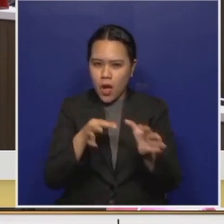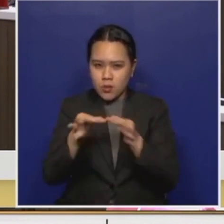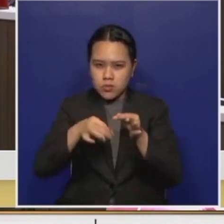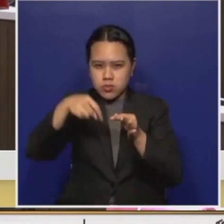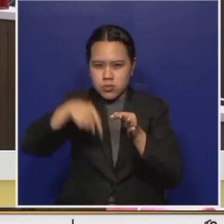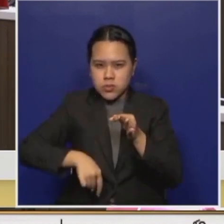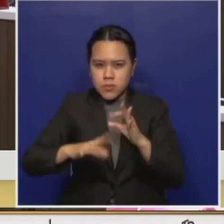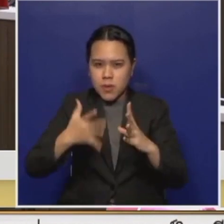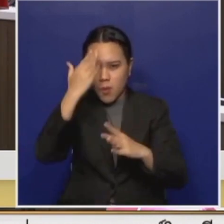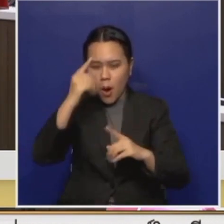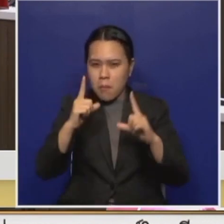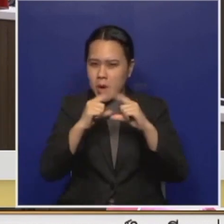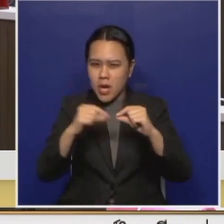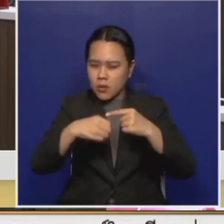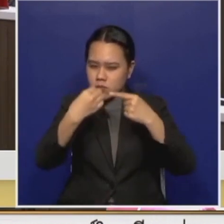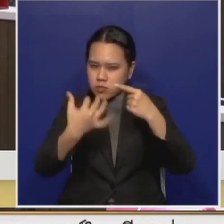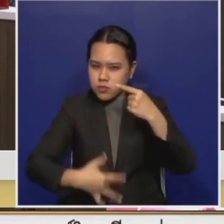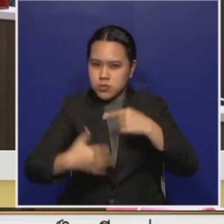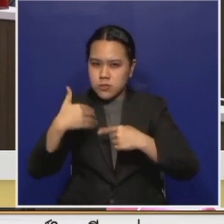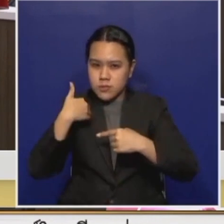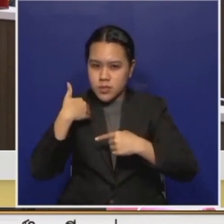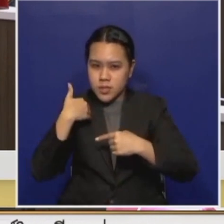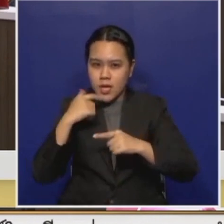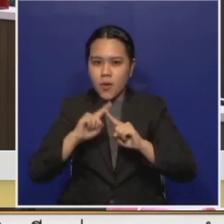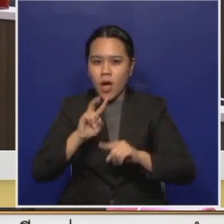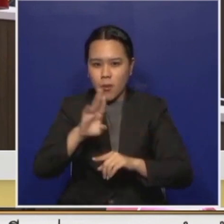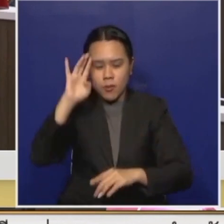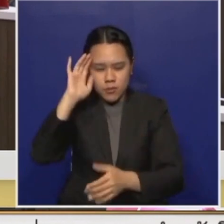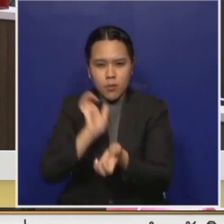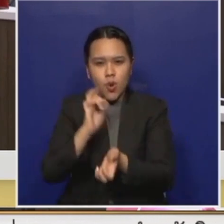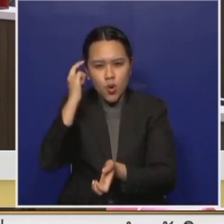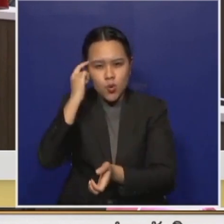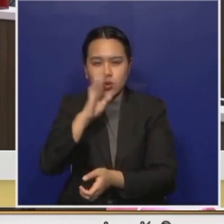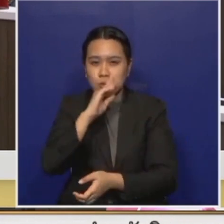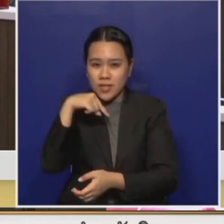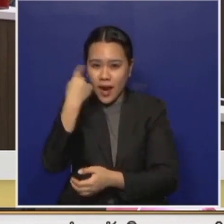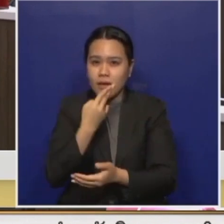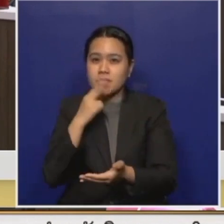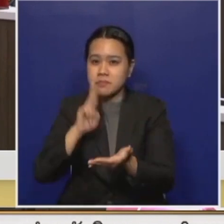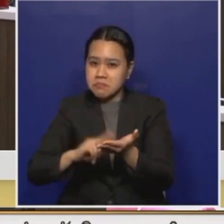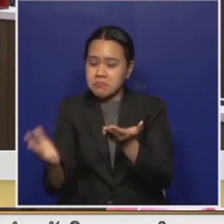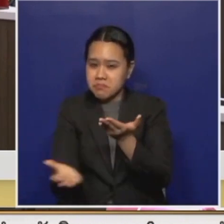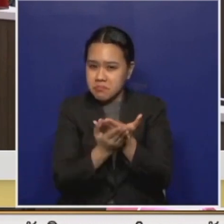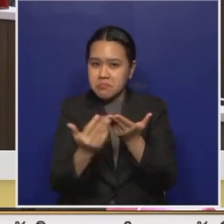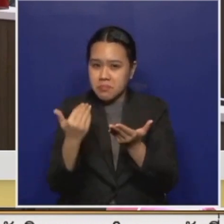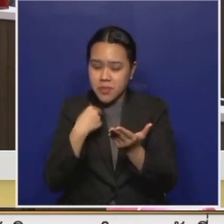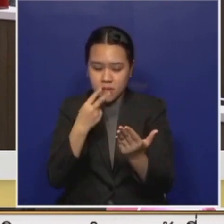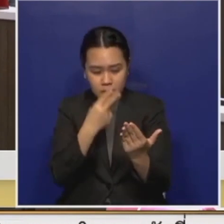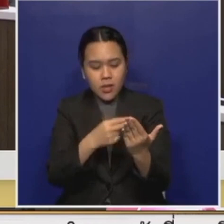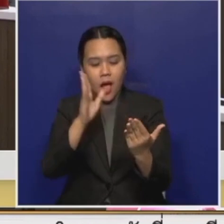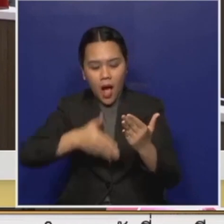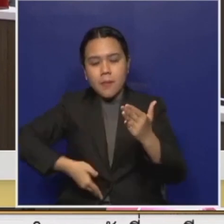แต่ใระบบเขารู้กหมดนะครับถาใครมีตัวก็ผ่านมีโอกาสสิ่เหล่านี้มัเป็น